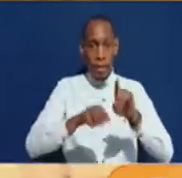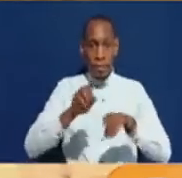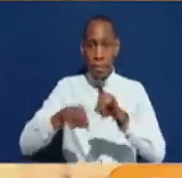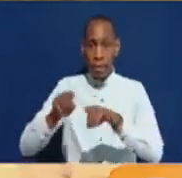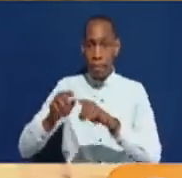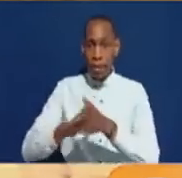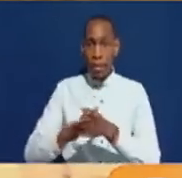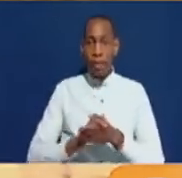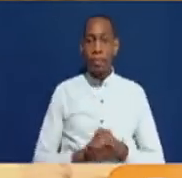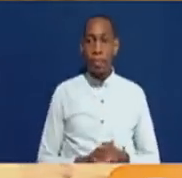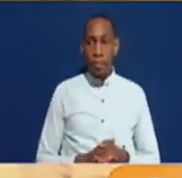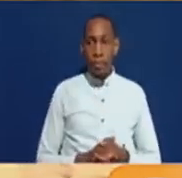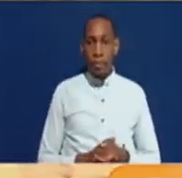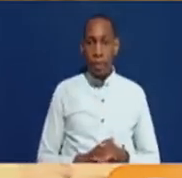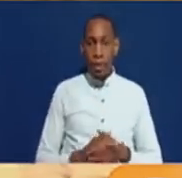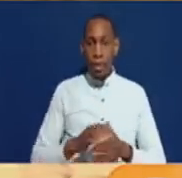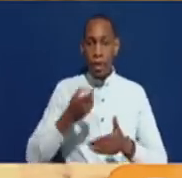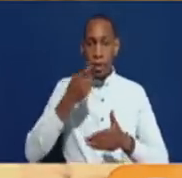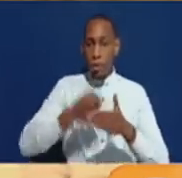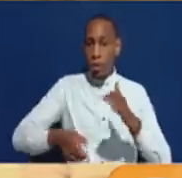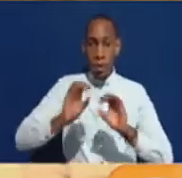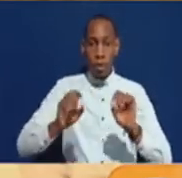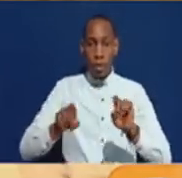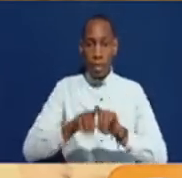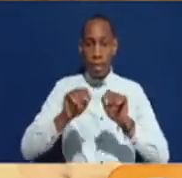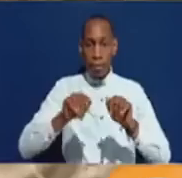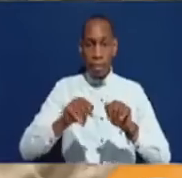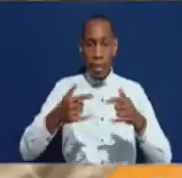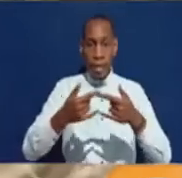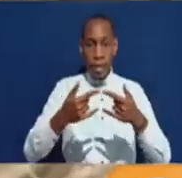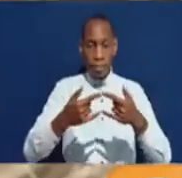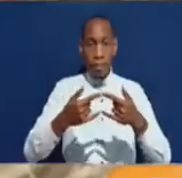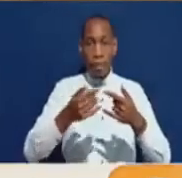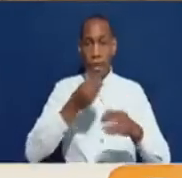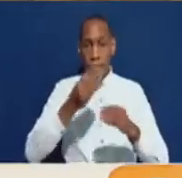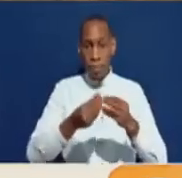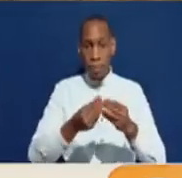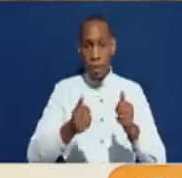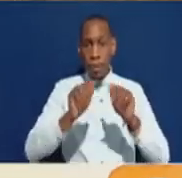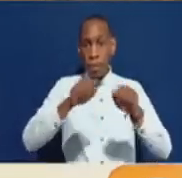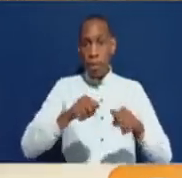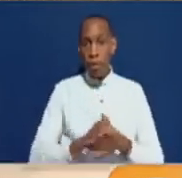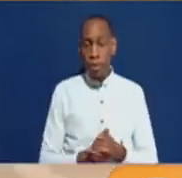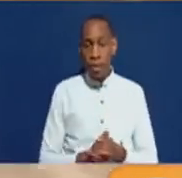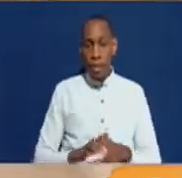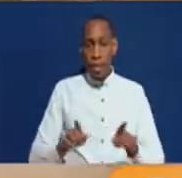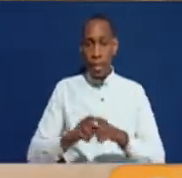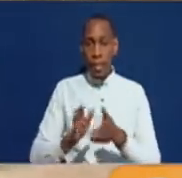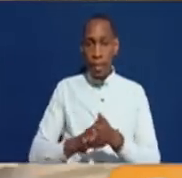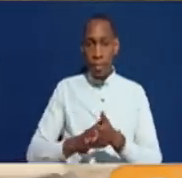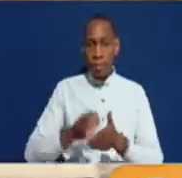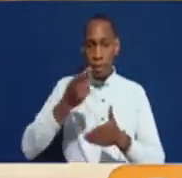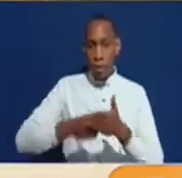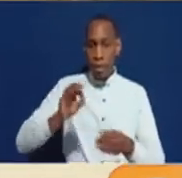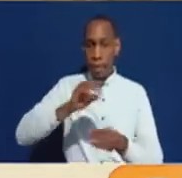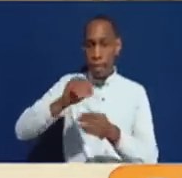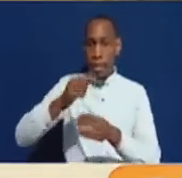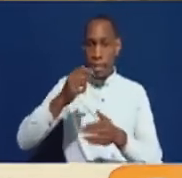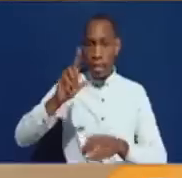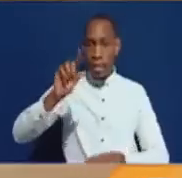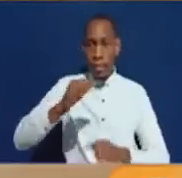kutoka mataifa ya kigeni bila ushuru ili kuziba mianya ya uhaba wa chakula. Rais akisema mpango wa mbolea ya bei nafuu